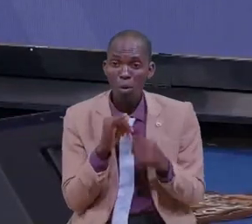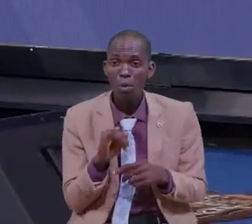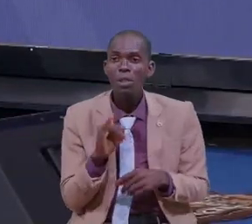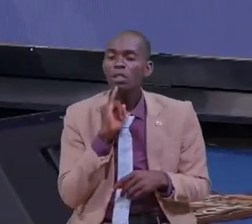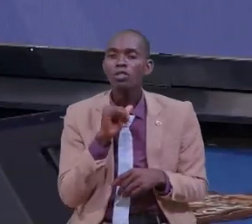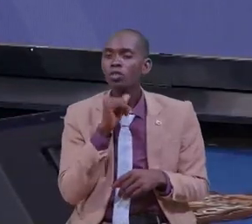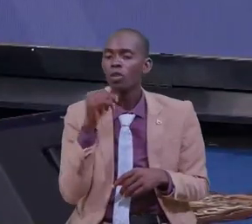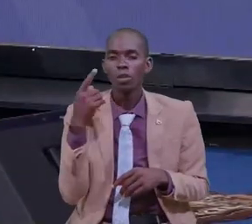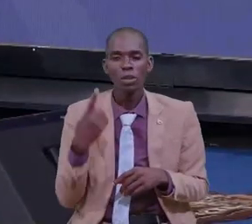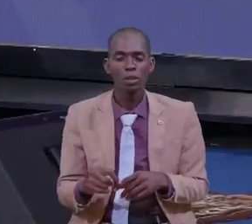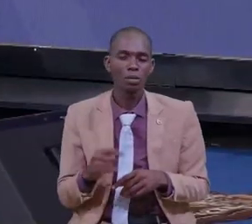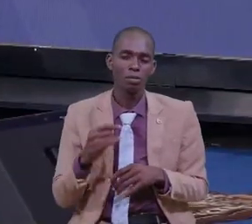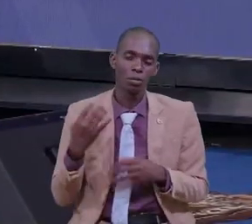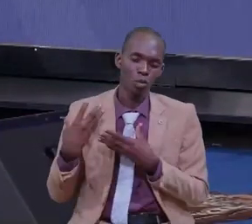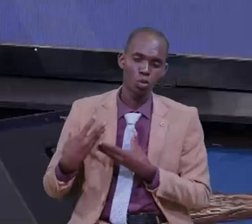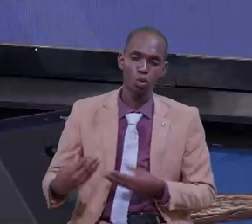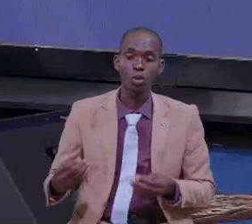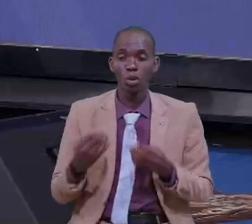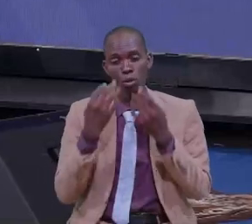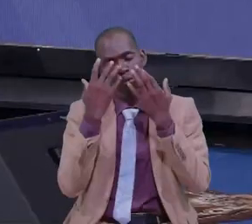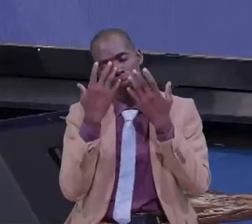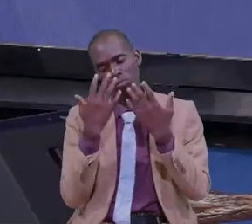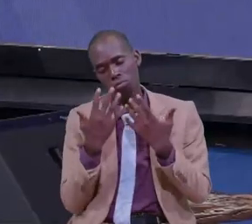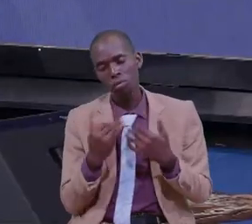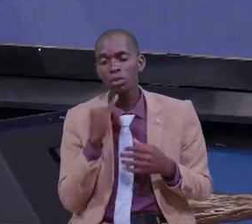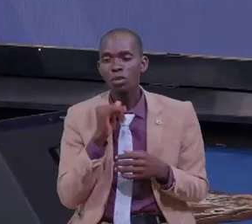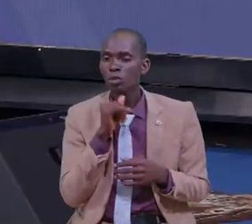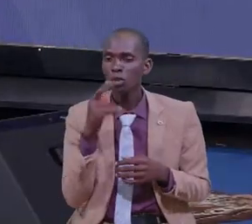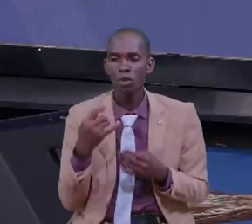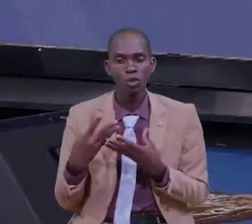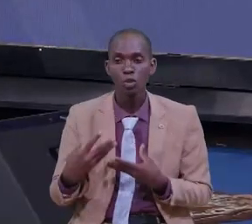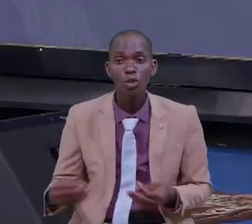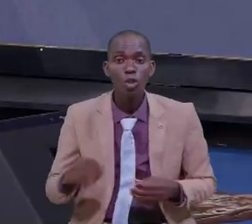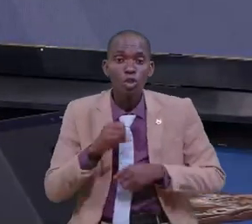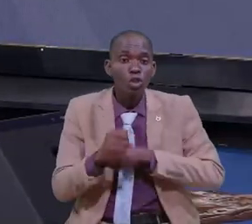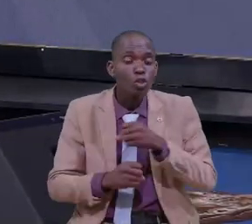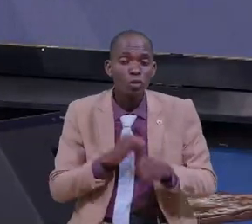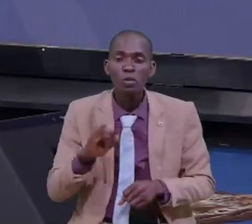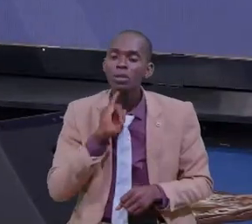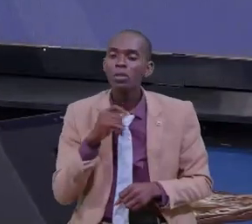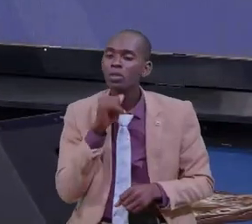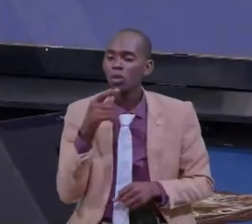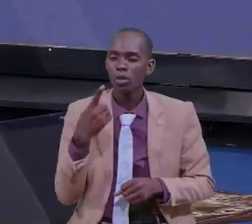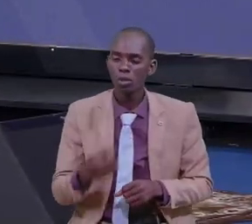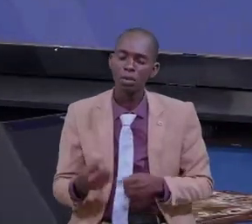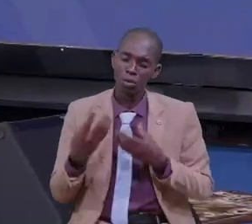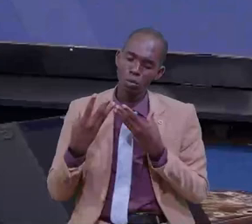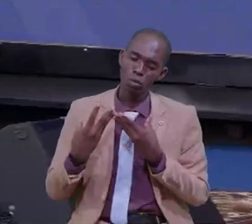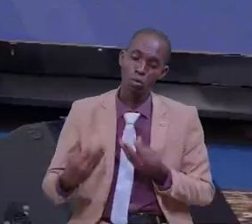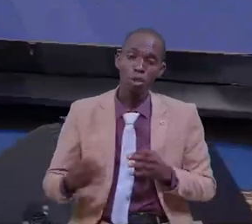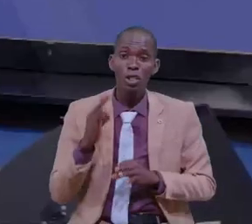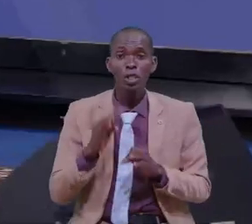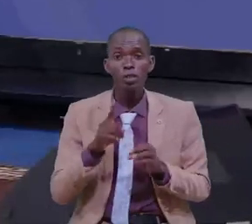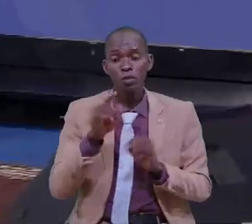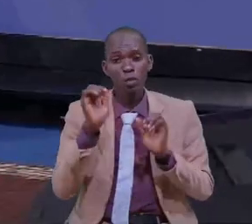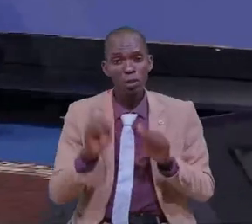Verser des larmes n'est pas le problème. La tristesse n'est pas le problème. La souffrance n'est pas le problème. Si tu peux